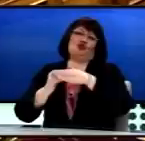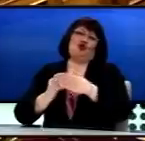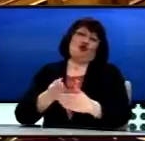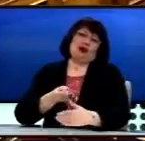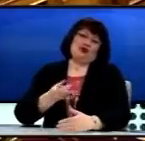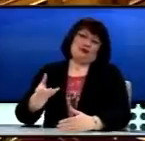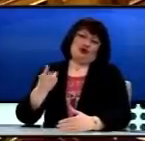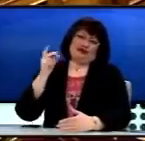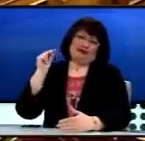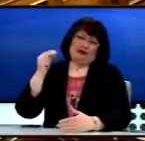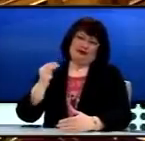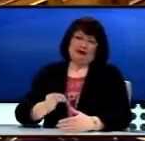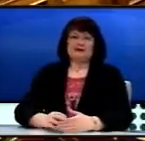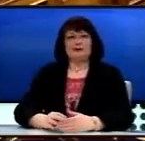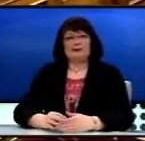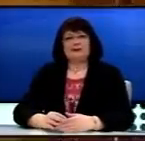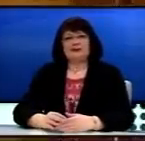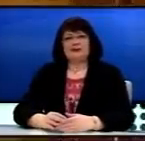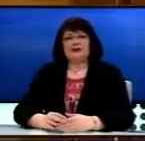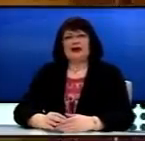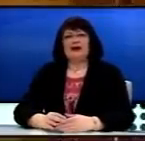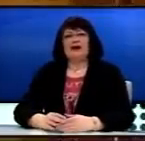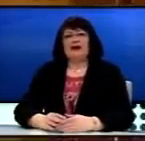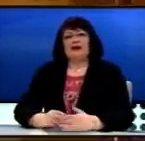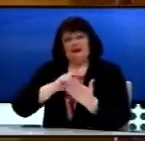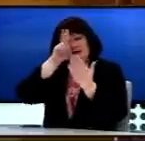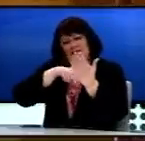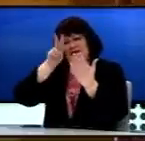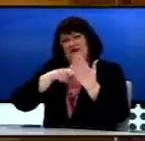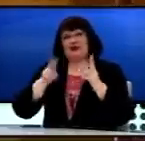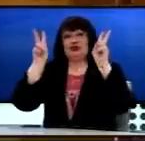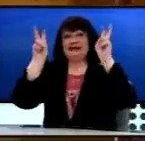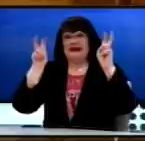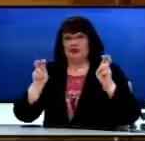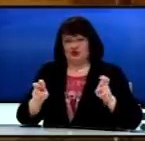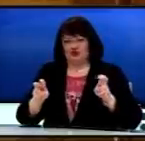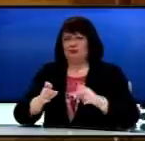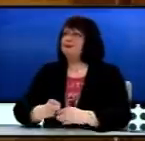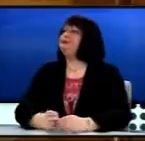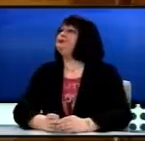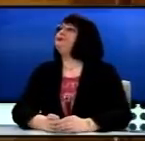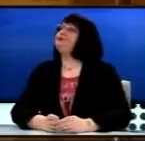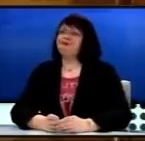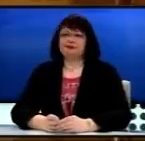που πρέπει να είναι στην αίθουσα. Αλλά δεν μπορώ να μην αντισταθώ, να σας διαβάσω κάποιους τίτλους.